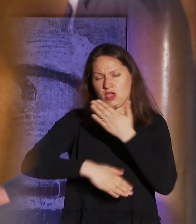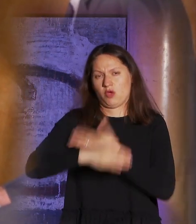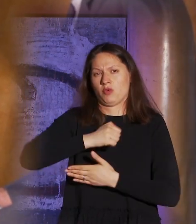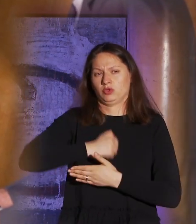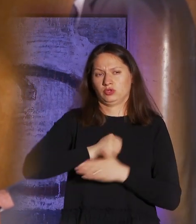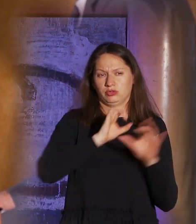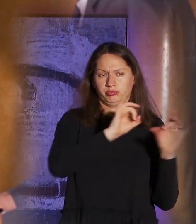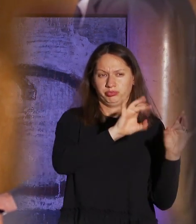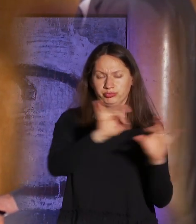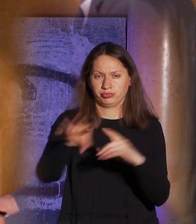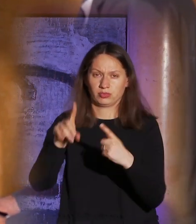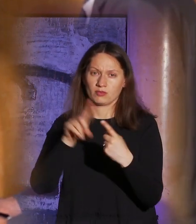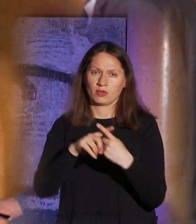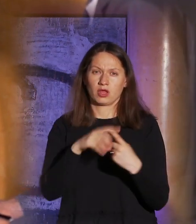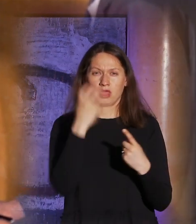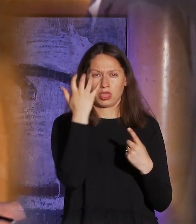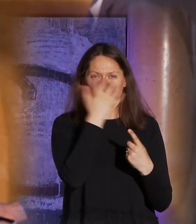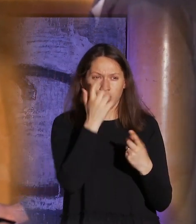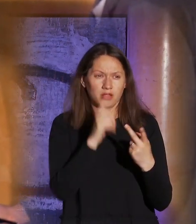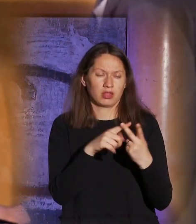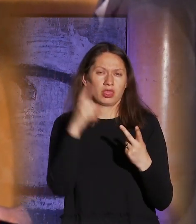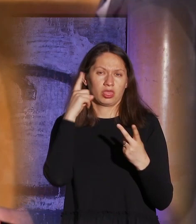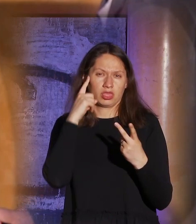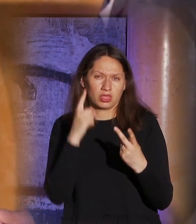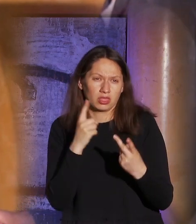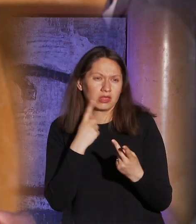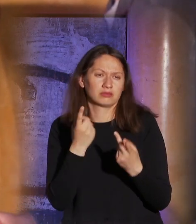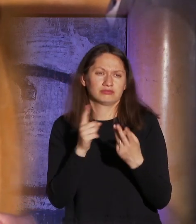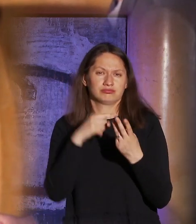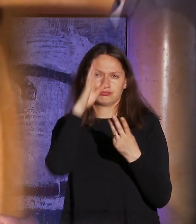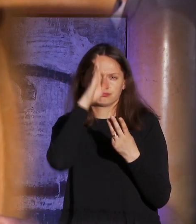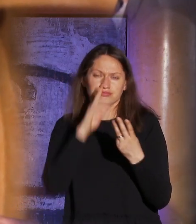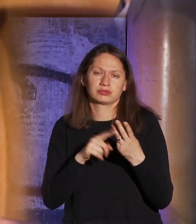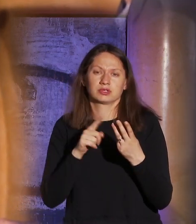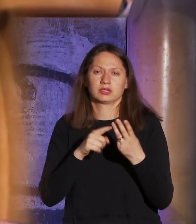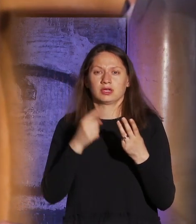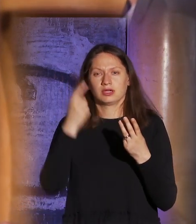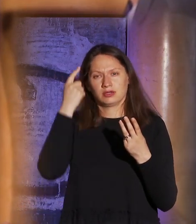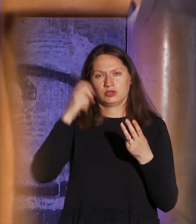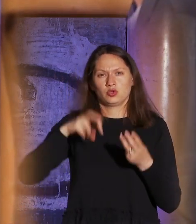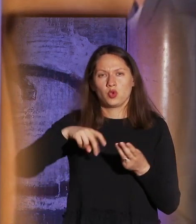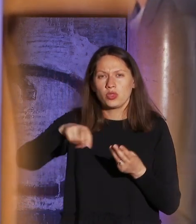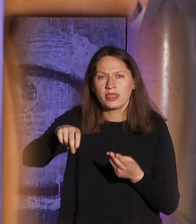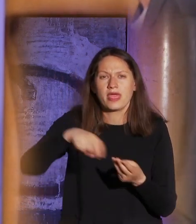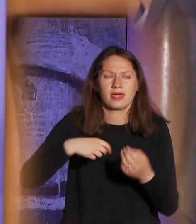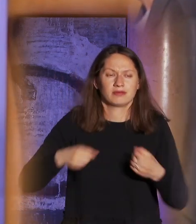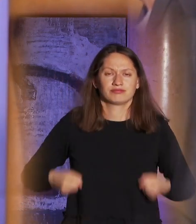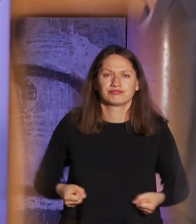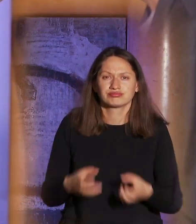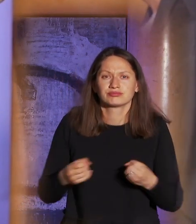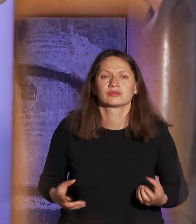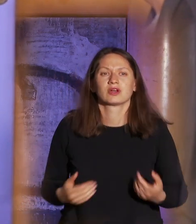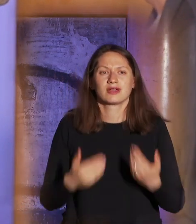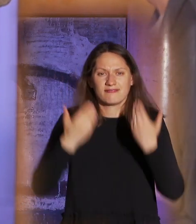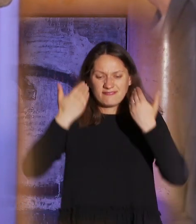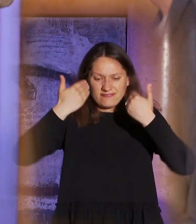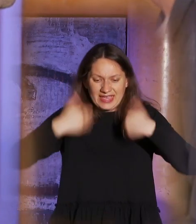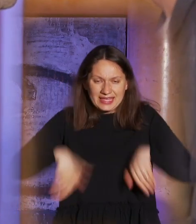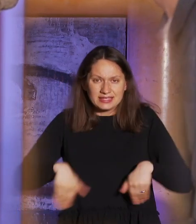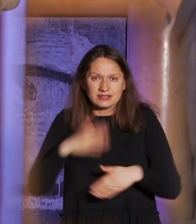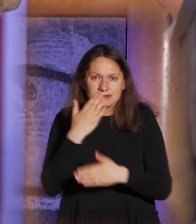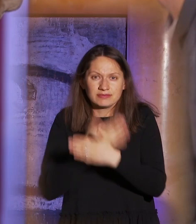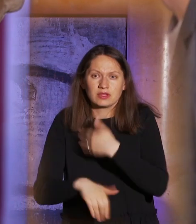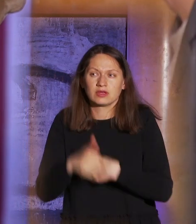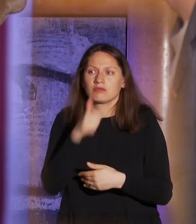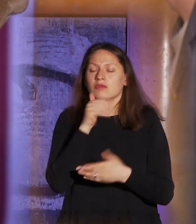ir regėjimo, klausos, psichikos, judėjimo, fizinė, ten tarkim, jeigu nu,